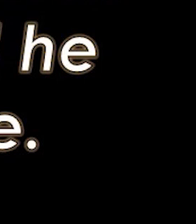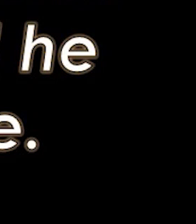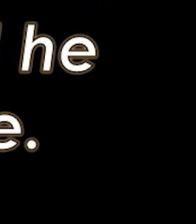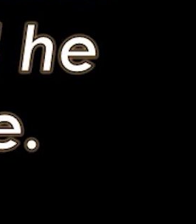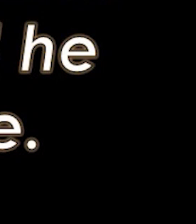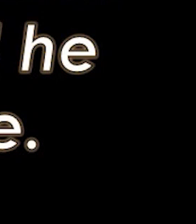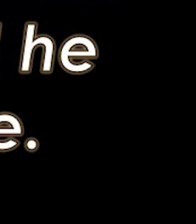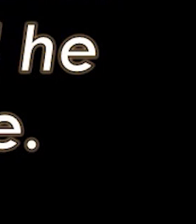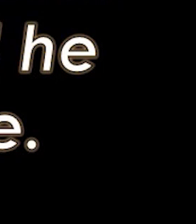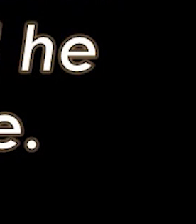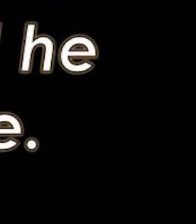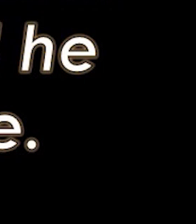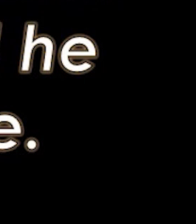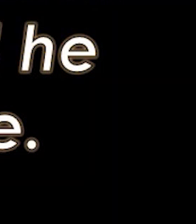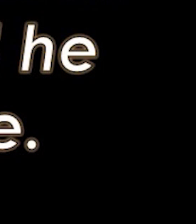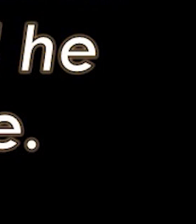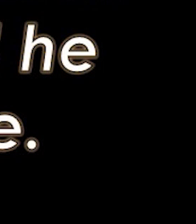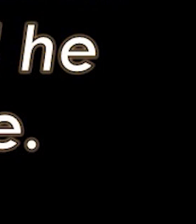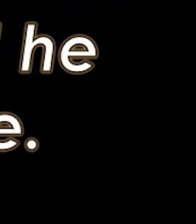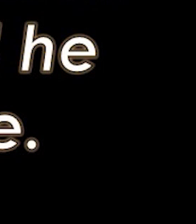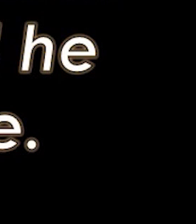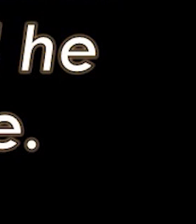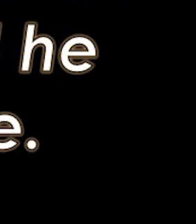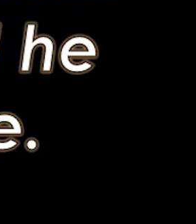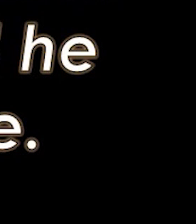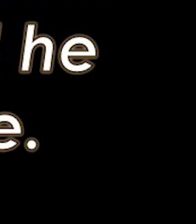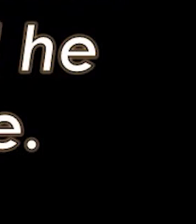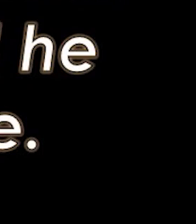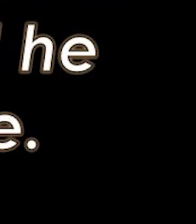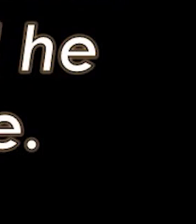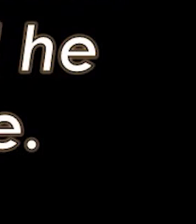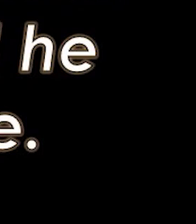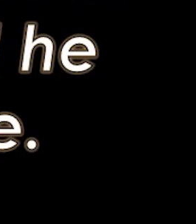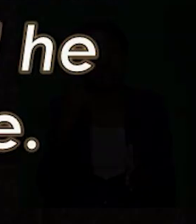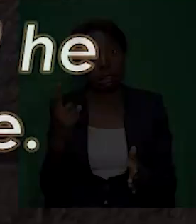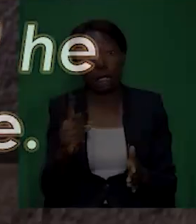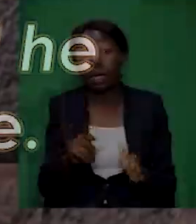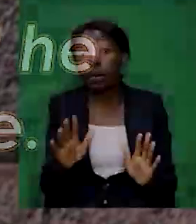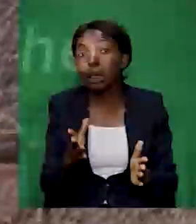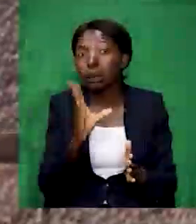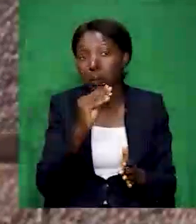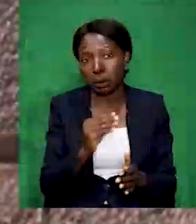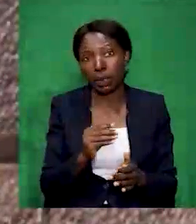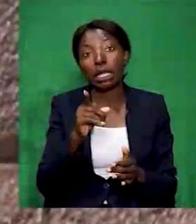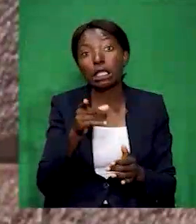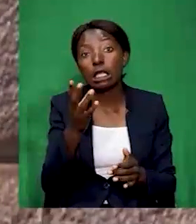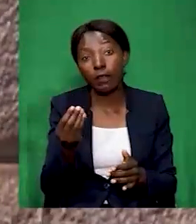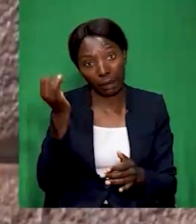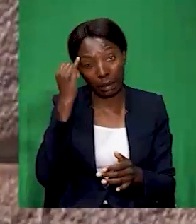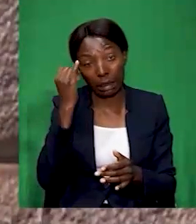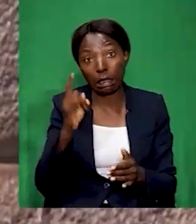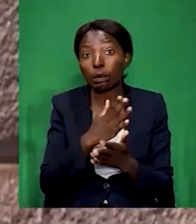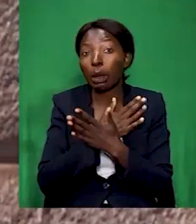achakutungamirirai muzvokwadi yose nokuti haangatauri zvake asi zvaakanzwa ndozvaanotaura. Pane pfungwa